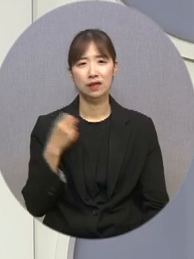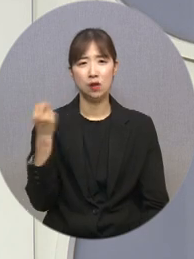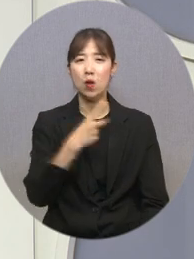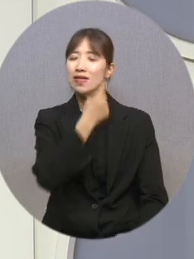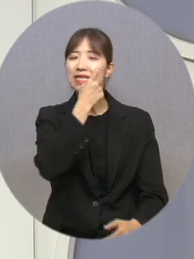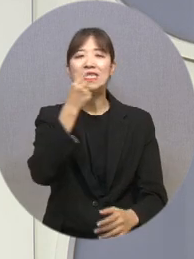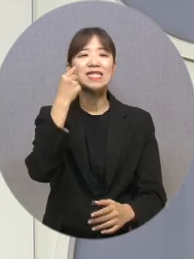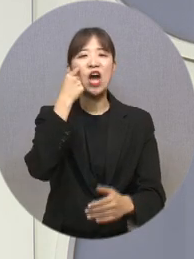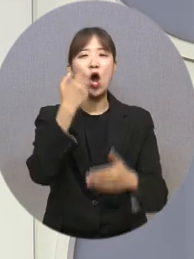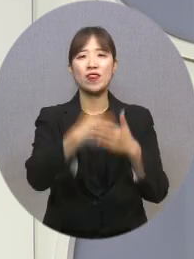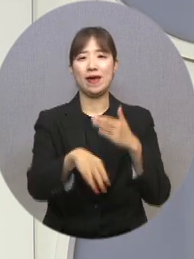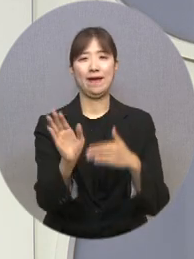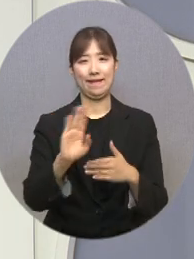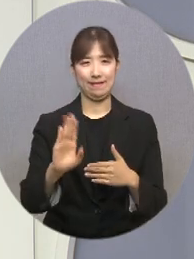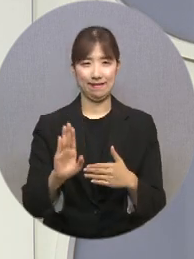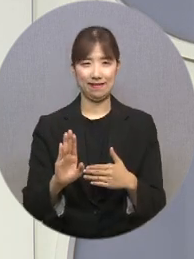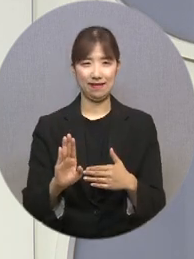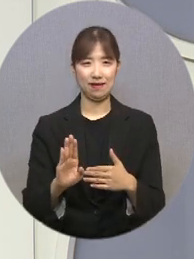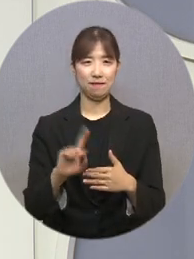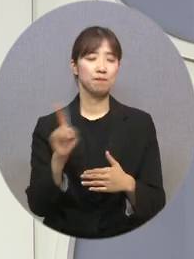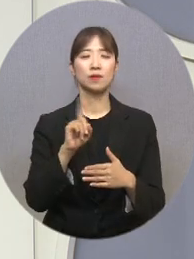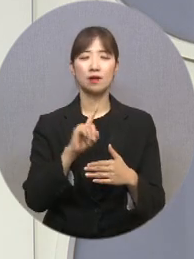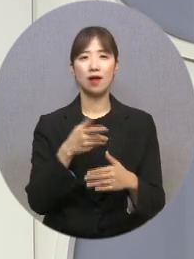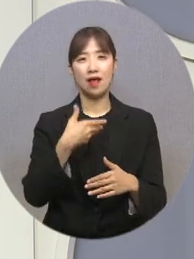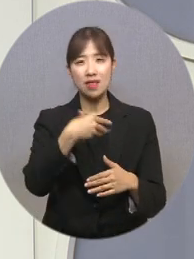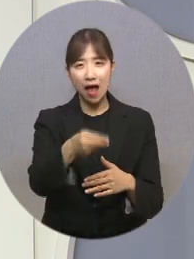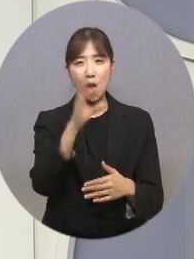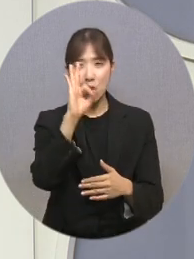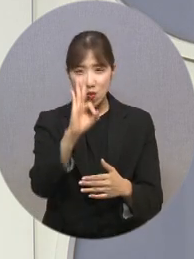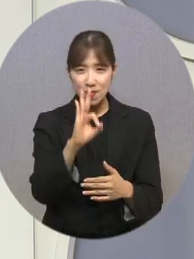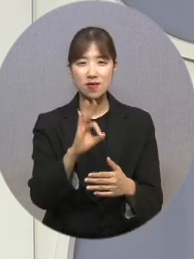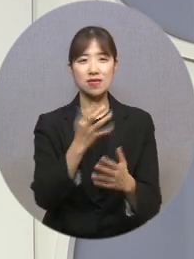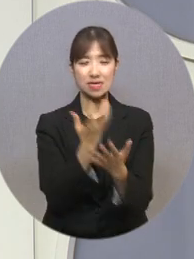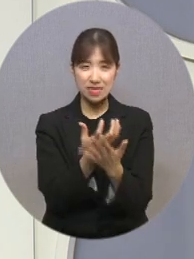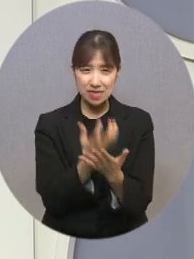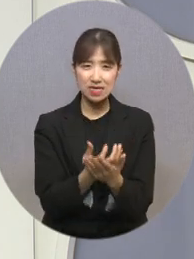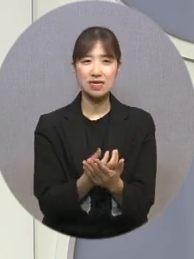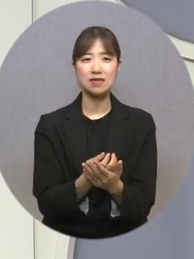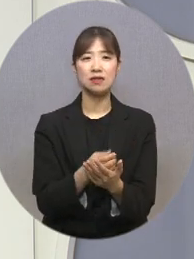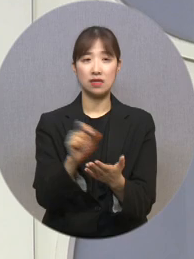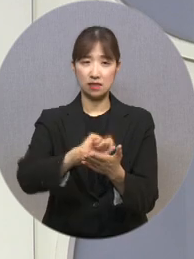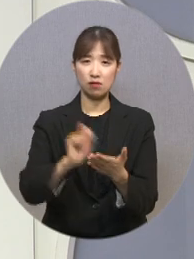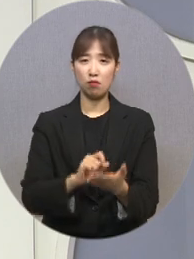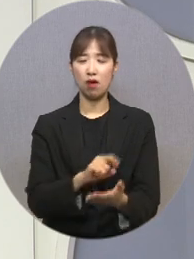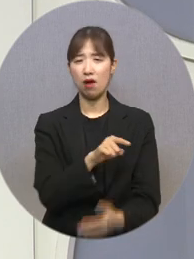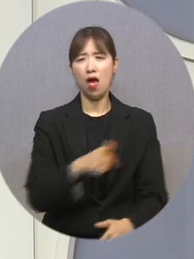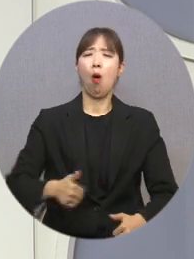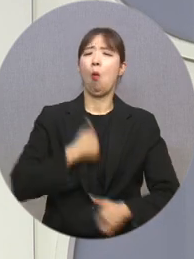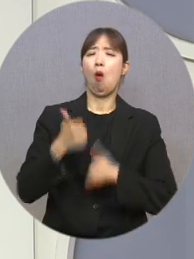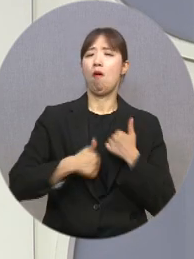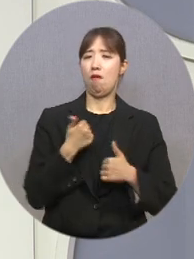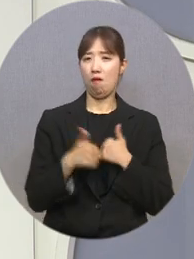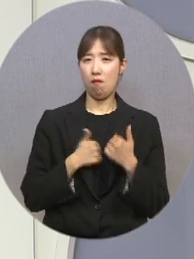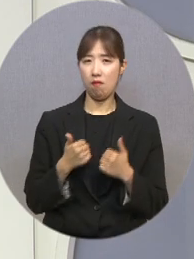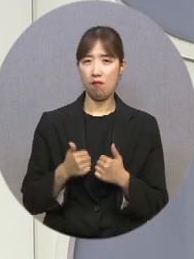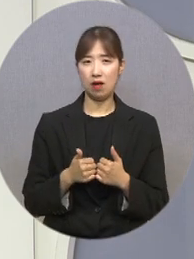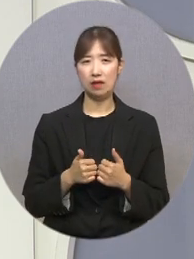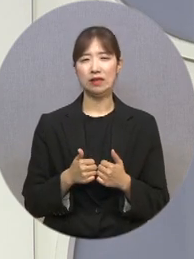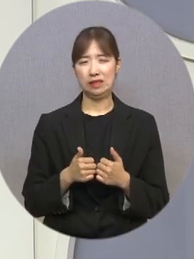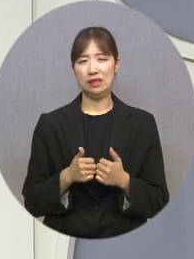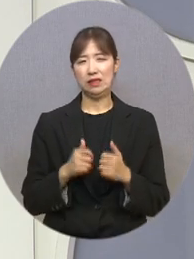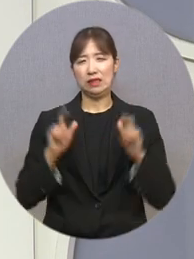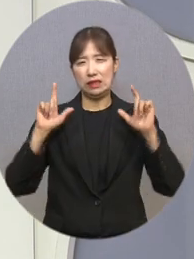증거를 잘 안 남기려고 합니다. 근데 뭐 차용증이나 뭐 계약서나 뭐 문서를 남기자 그러면 뭐 화를 내기도 하고 그래서